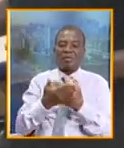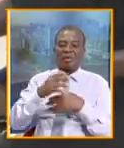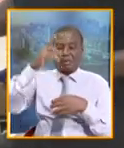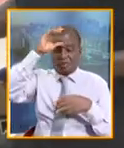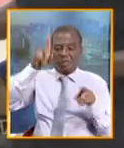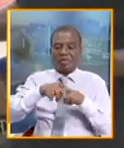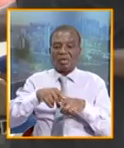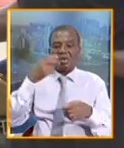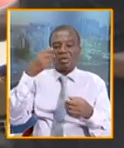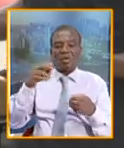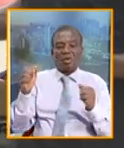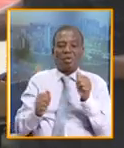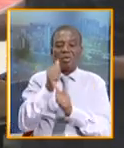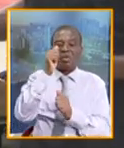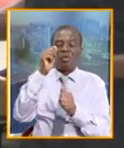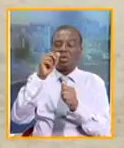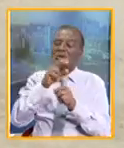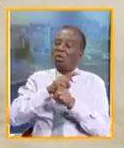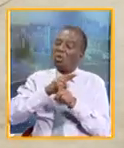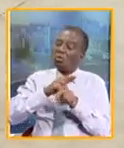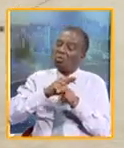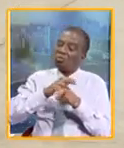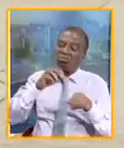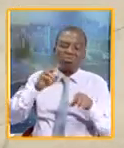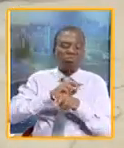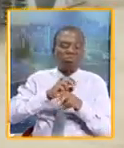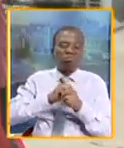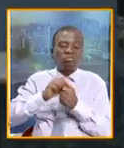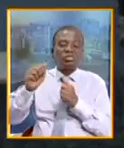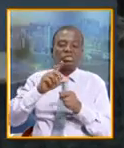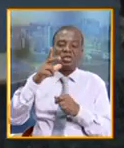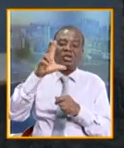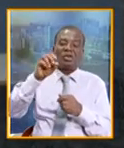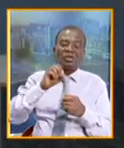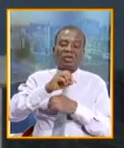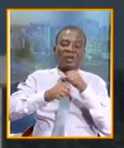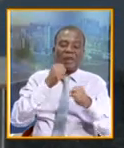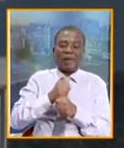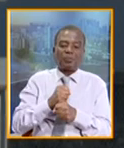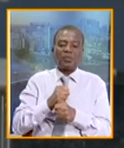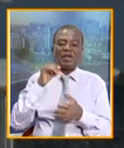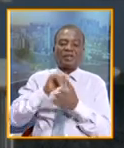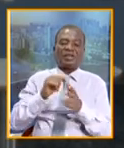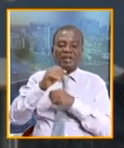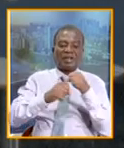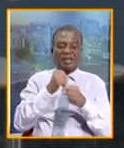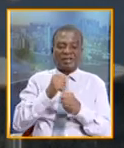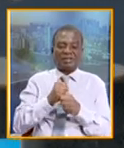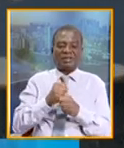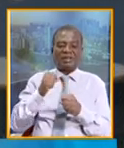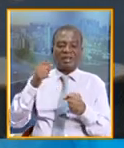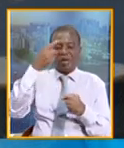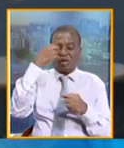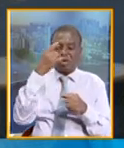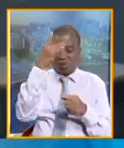peu plus de 30 ans. C'est elle qui coordonne les nombreuses commandes de clients. Cette année, c'était assez particulier à cause de la crise sanitaire. Donc,